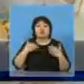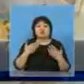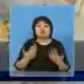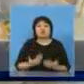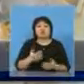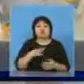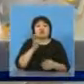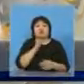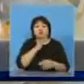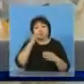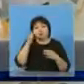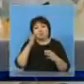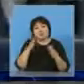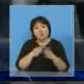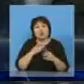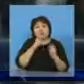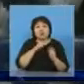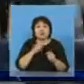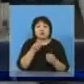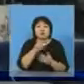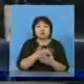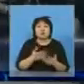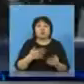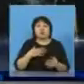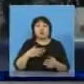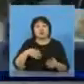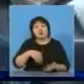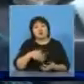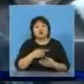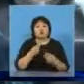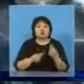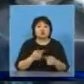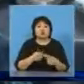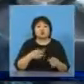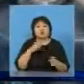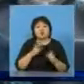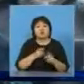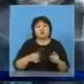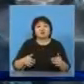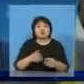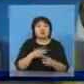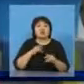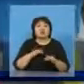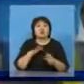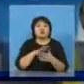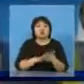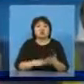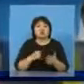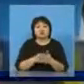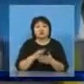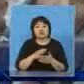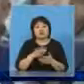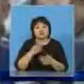жителей дома мамы, где матерям были вручены продукты питания, подгузники и игрушки. По словам организаторов, акция продолжится